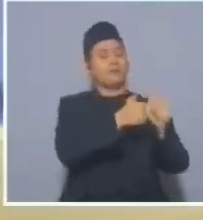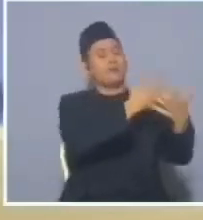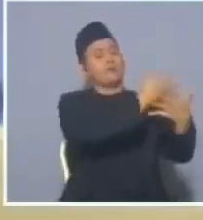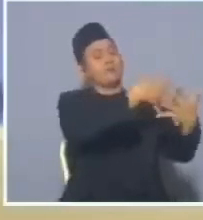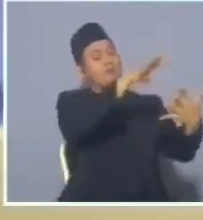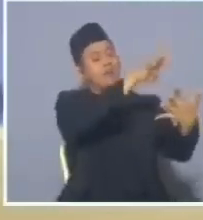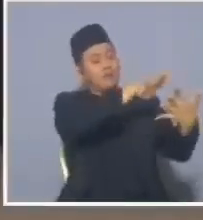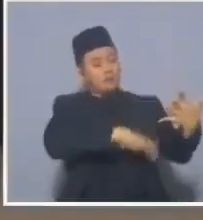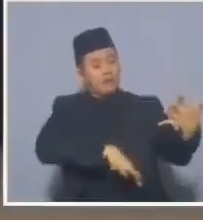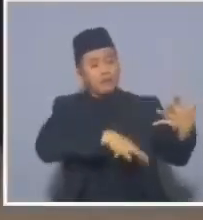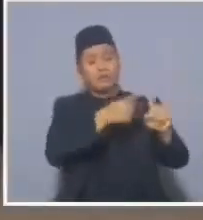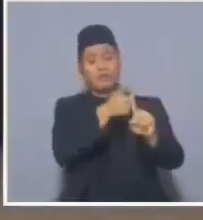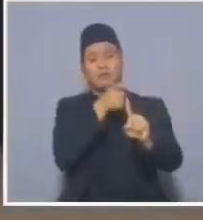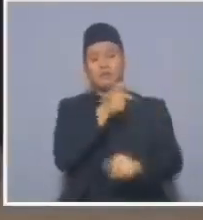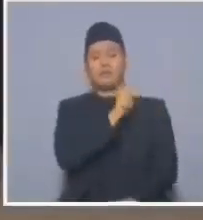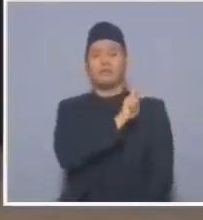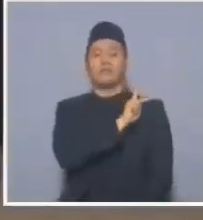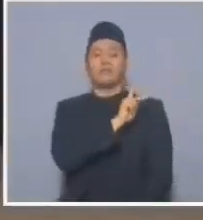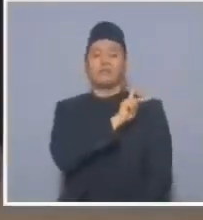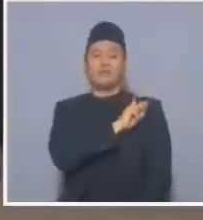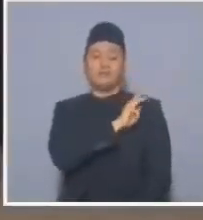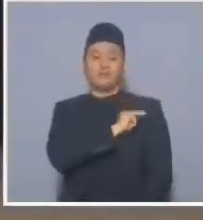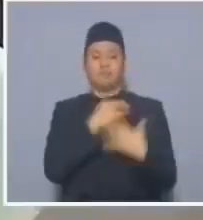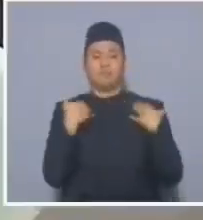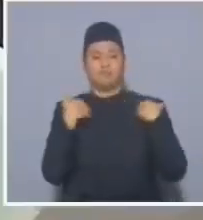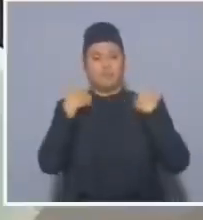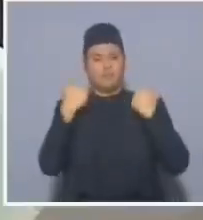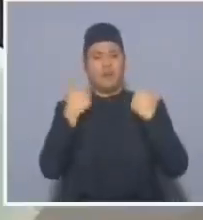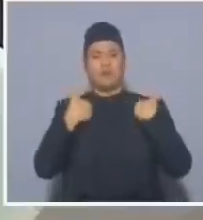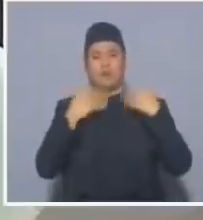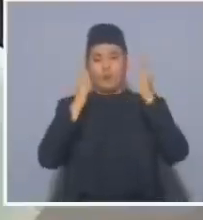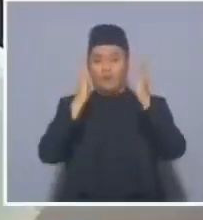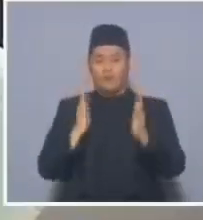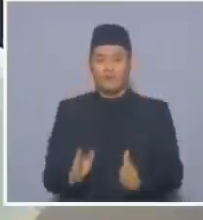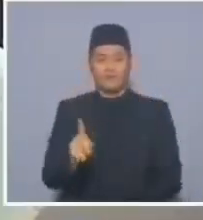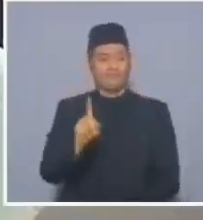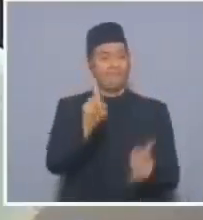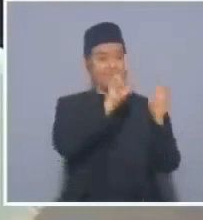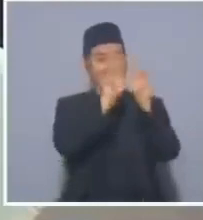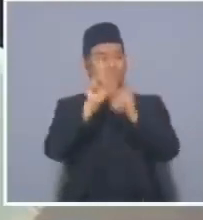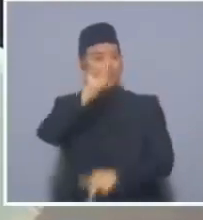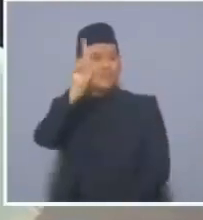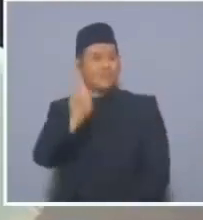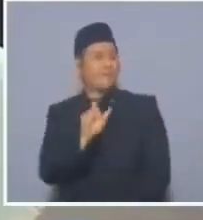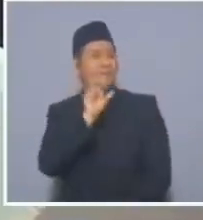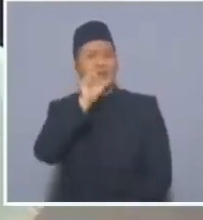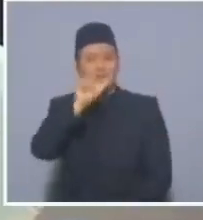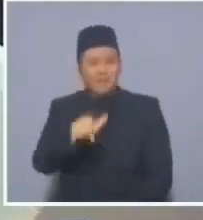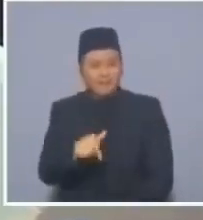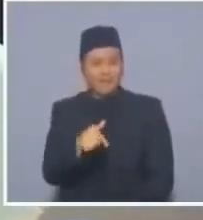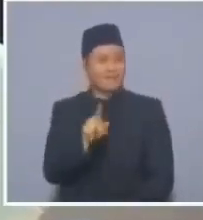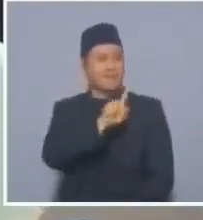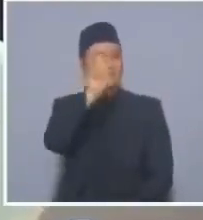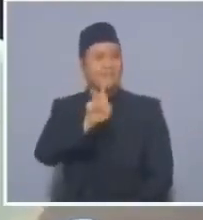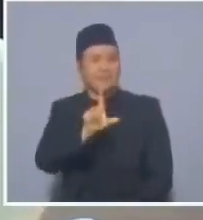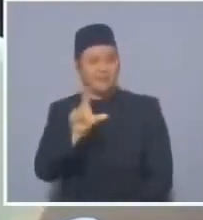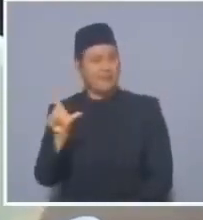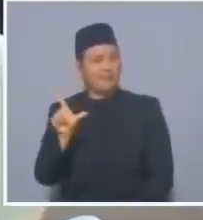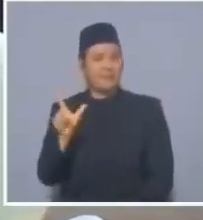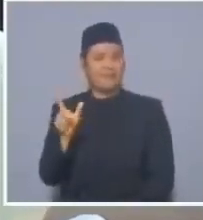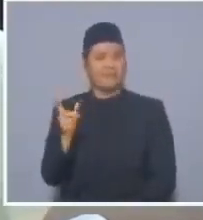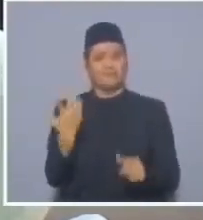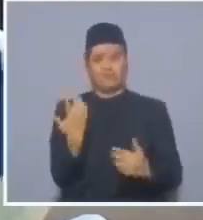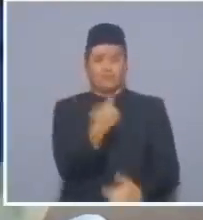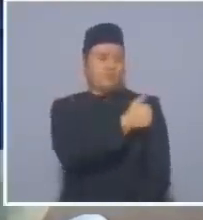oleh KKM. Kata orang kampung saya, dia kata, tak usah duk tanya lah. Doktor cocok, cocok lah. Cuma untuk bagi kefahaman